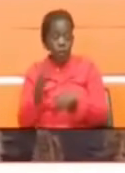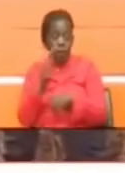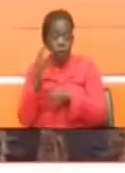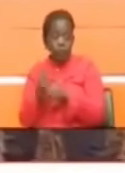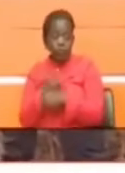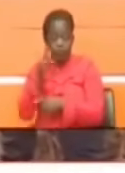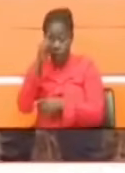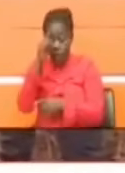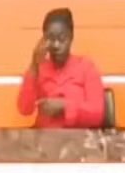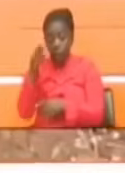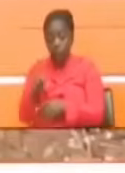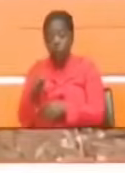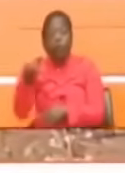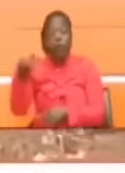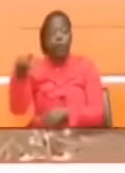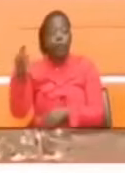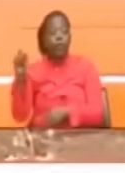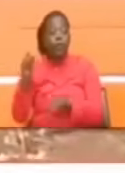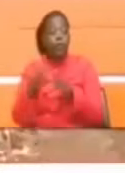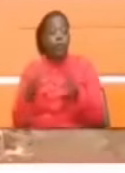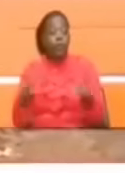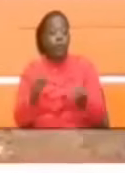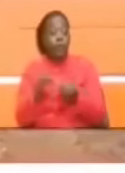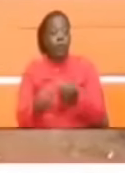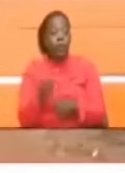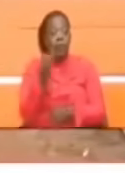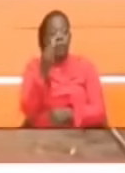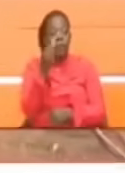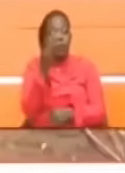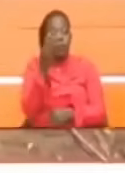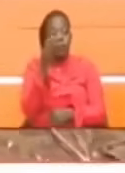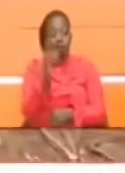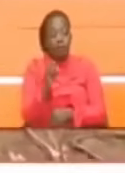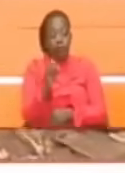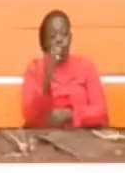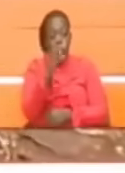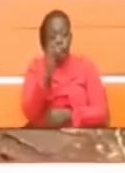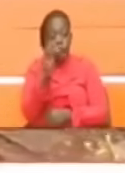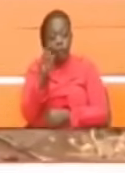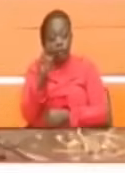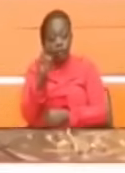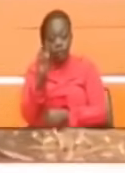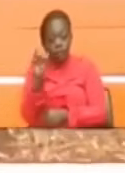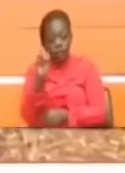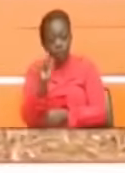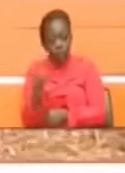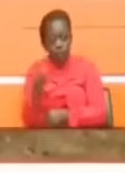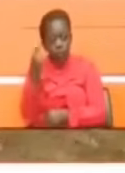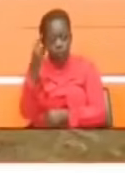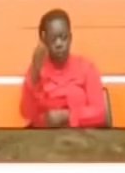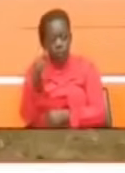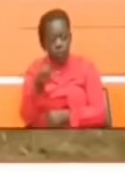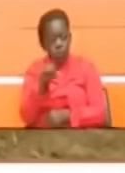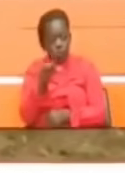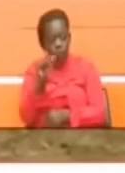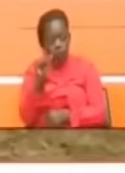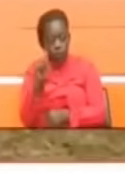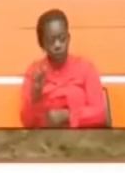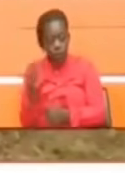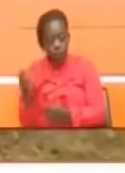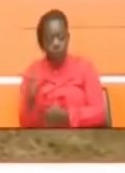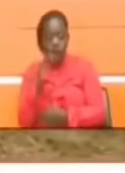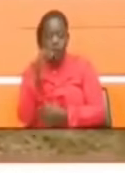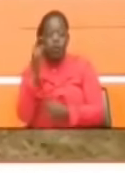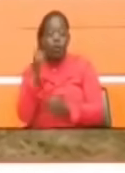Utahambule, mbukumule. Itaka inoliweza kuhika lukaga mwana, kubloko nsambu munana poloti emo. Mkugira kuna abatu